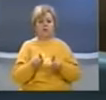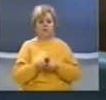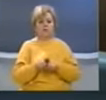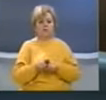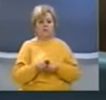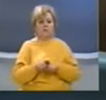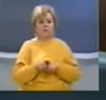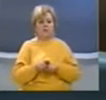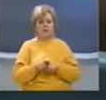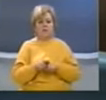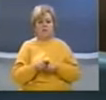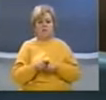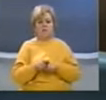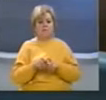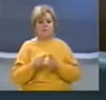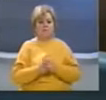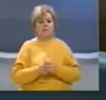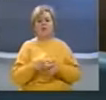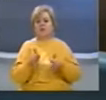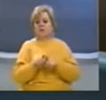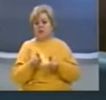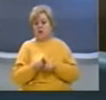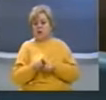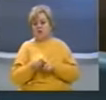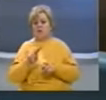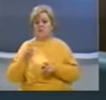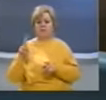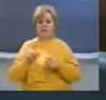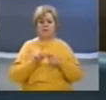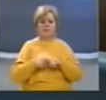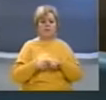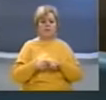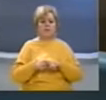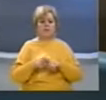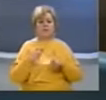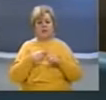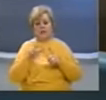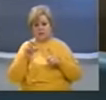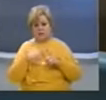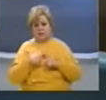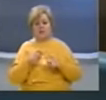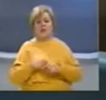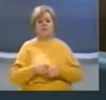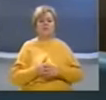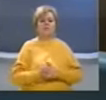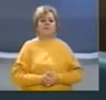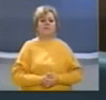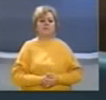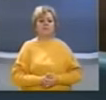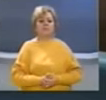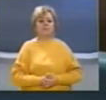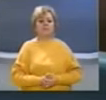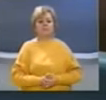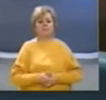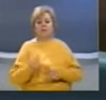fjala bazenet qymërmbajtëse të Kosovës, që tani njihet si KEK, bazenet e Dugaxhinit, Drenicës e tjera. Apo